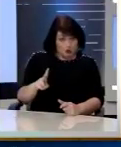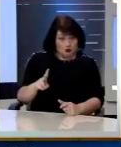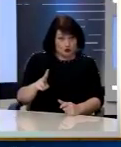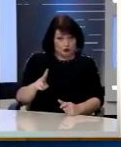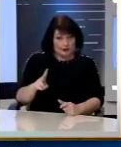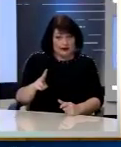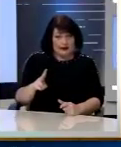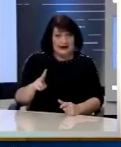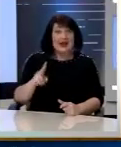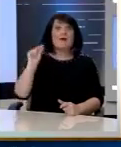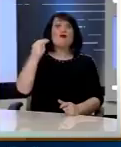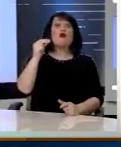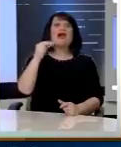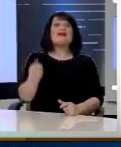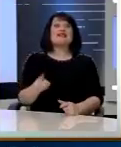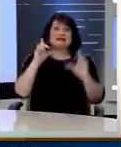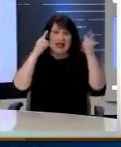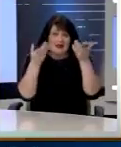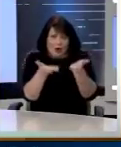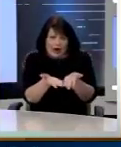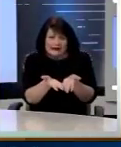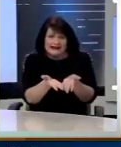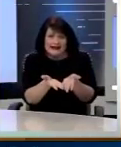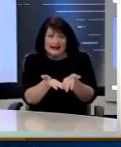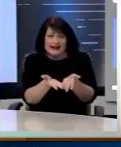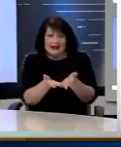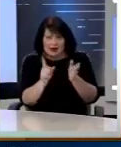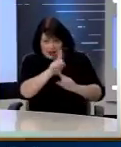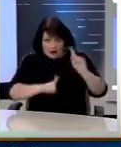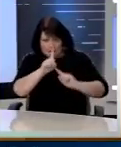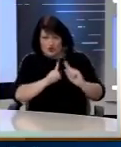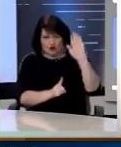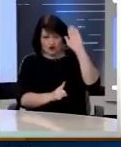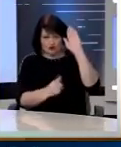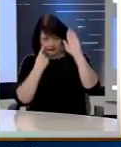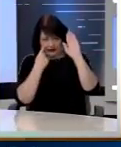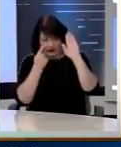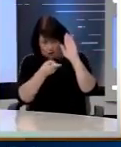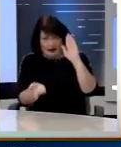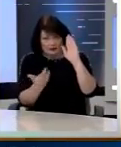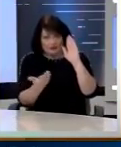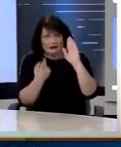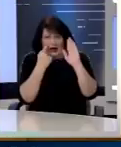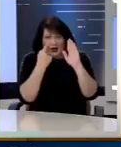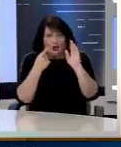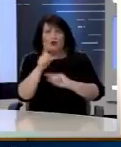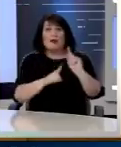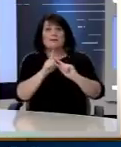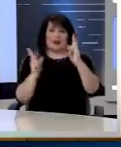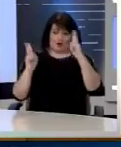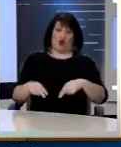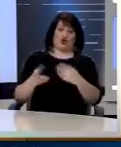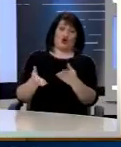Ο δικηγόρος του Παπαδόπουλου είναι βουλευτής Νέας Δημοκρατίας. Να σηκώσει το χέρι του ο δικηγόρος του Παπαδόπουλου. Για να δούμε ποιοι έχουν σχέση